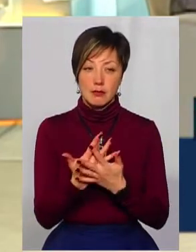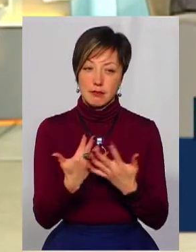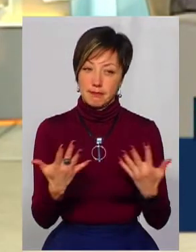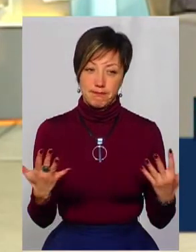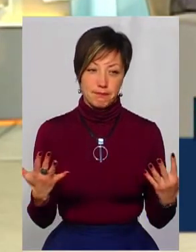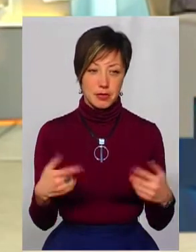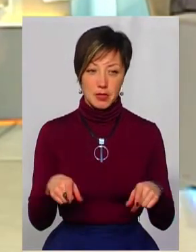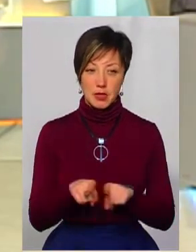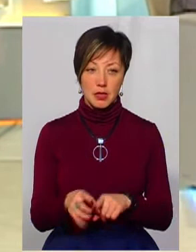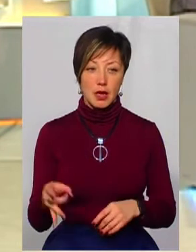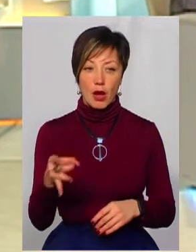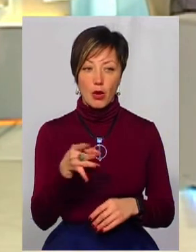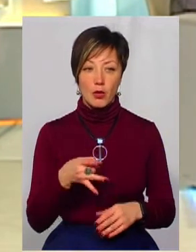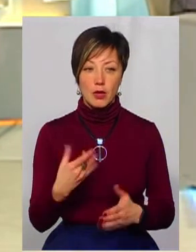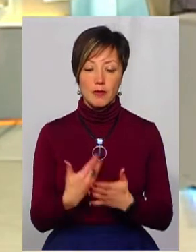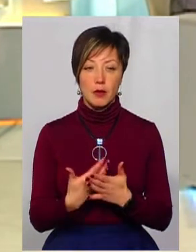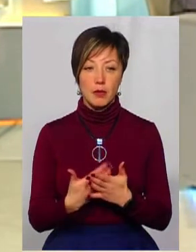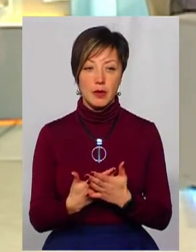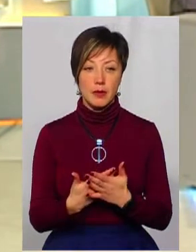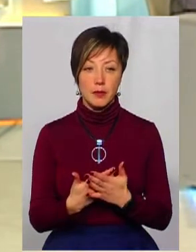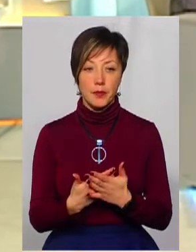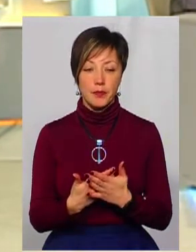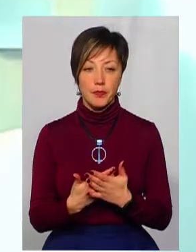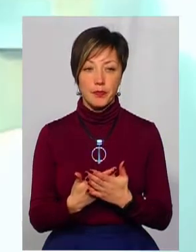таких районів. Це, якщо взяти, до прикладу,